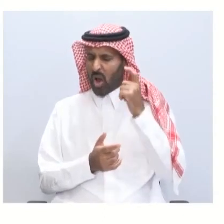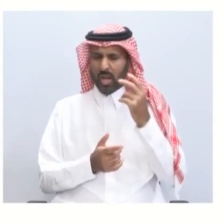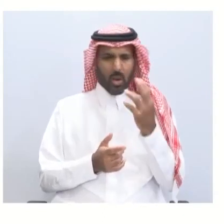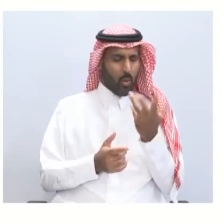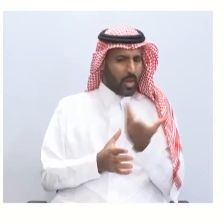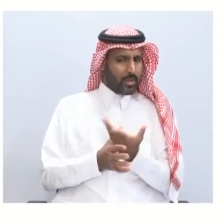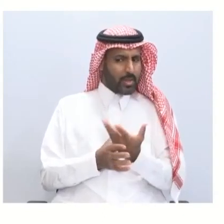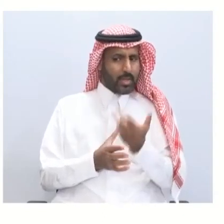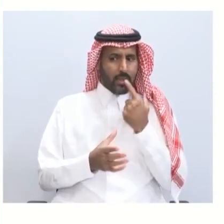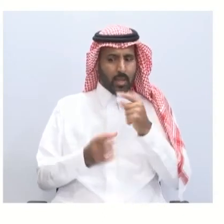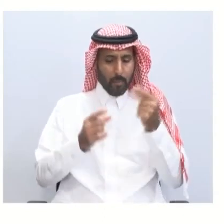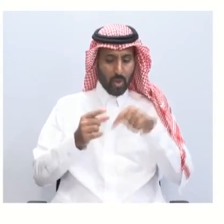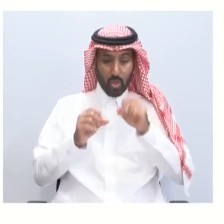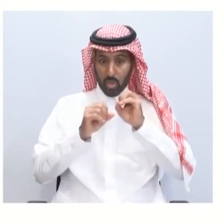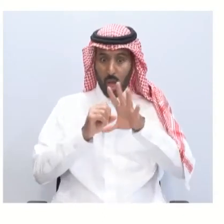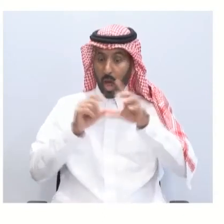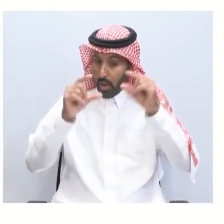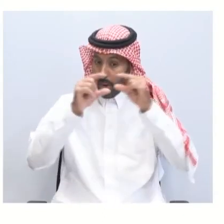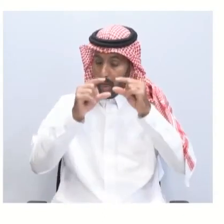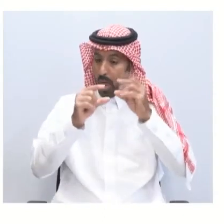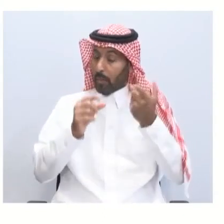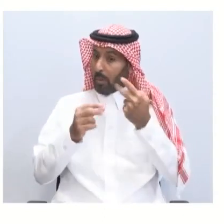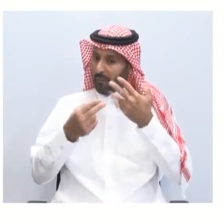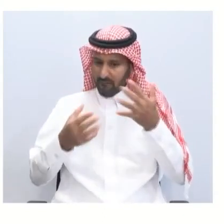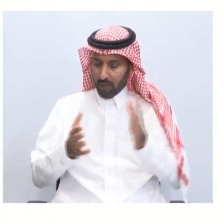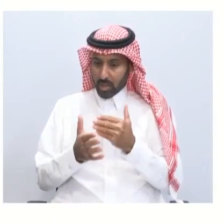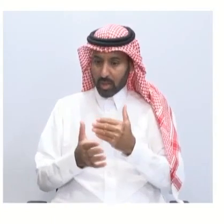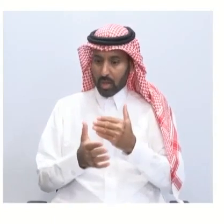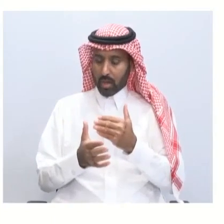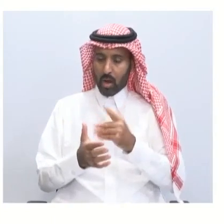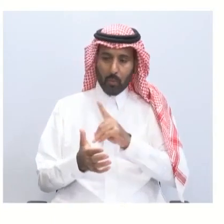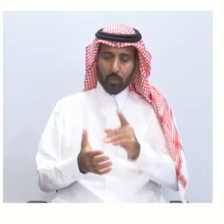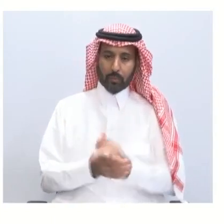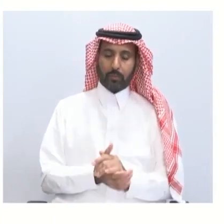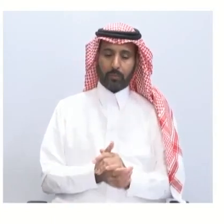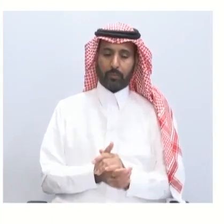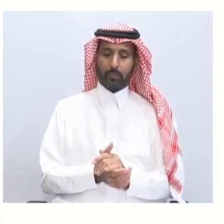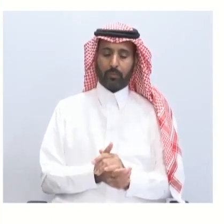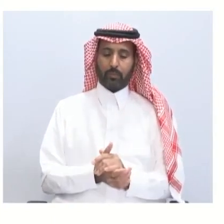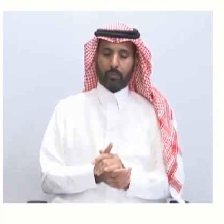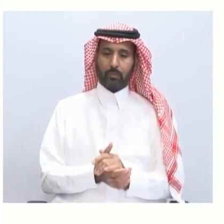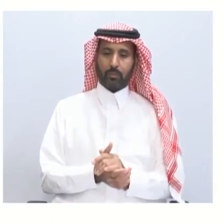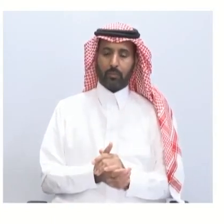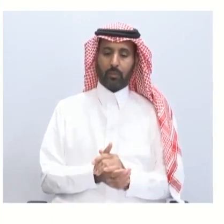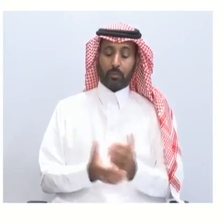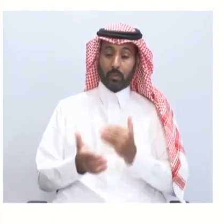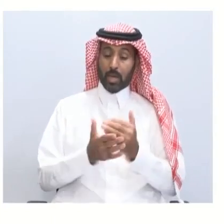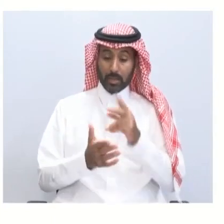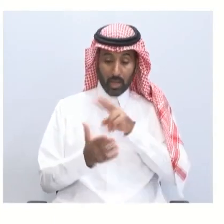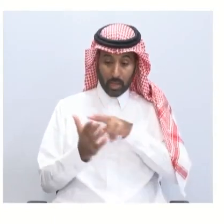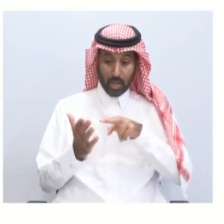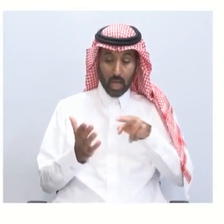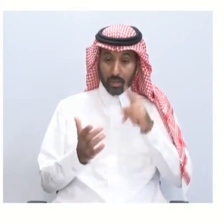هذا الوضع هل هي مصادفه ام لا بعد قراءتك